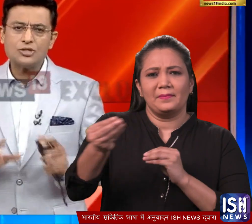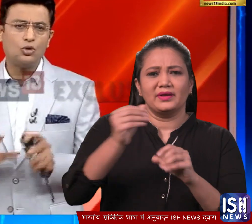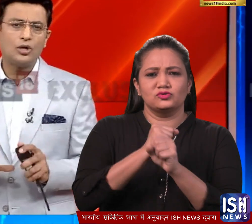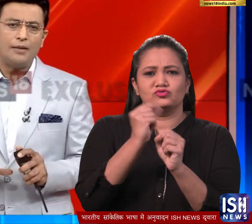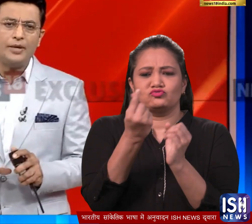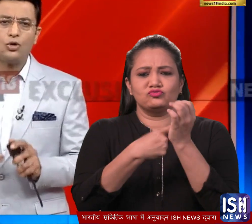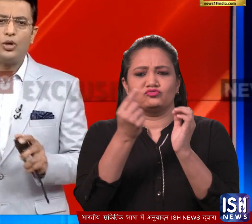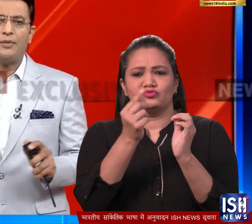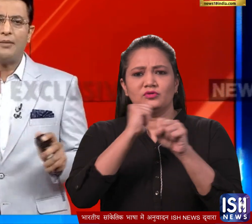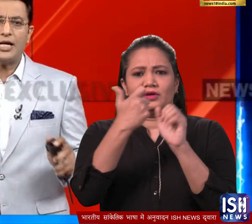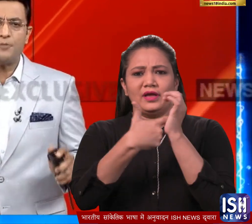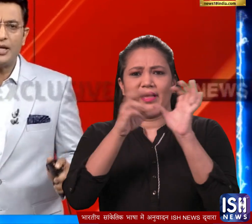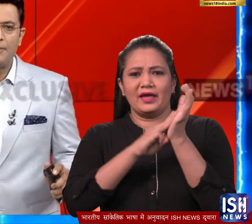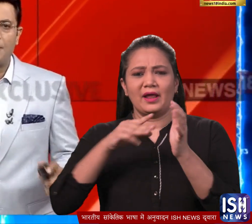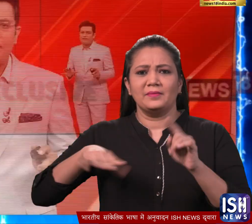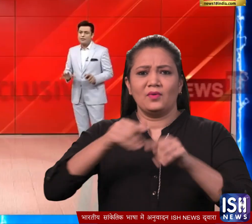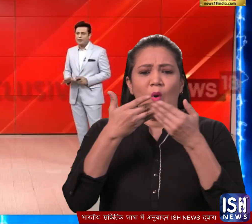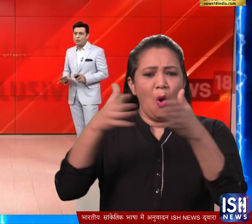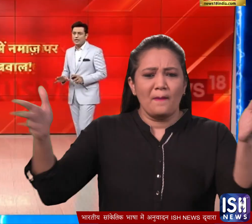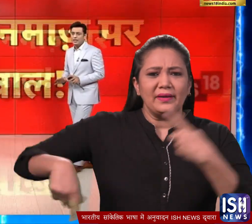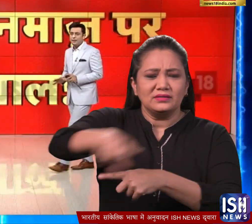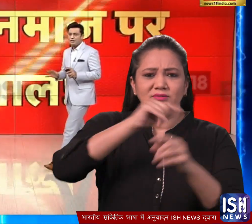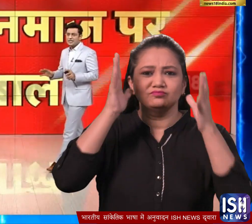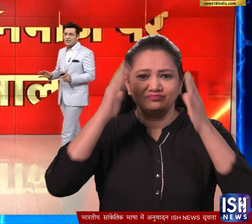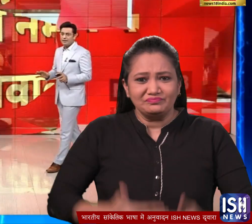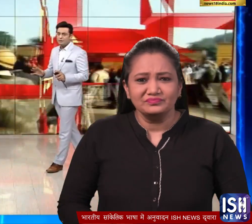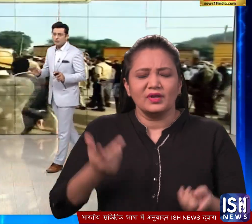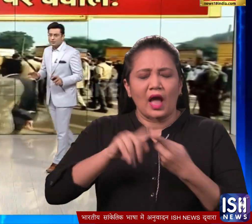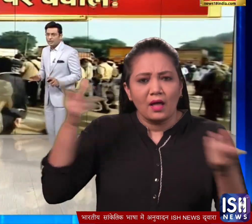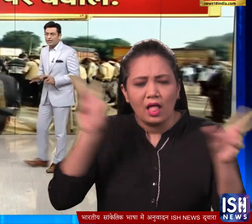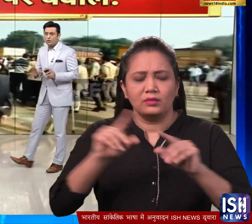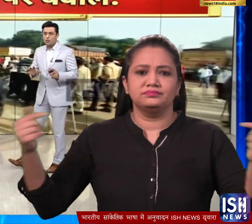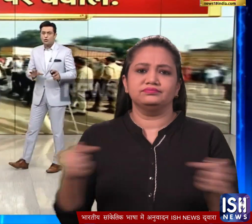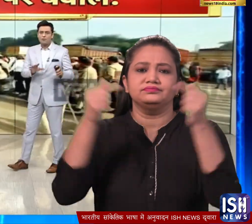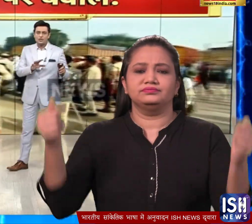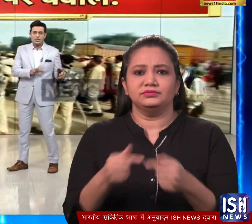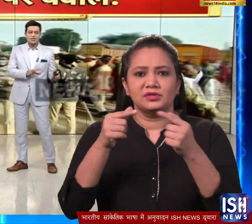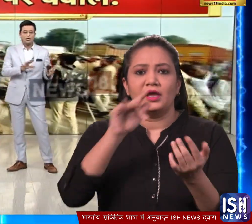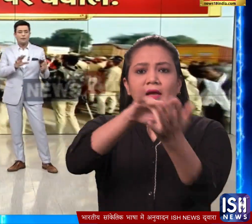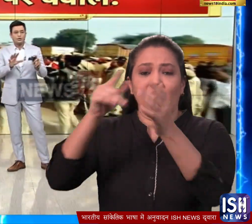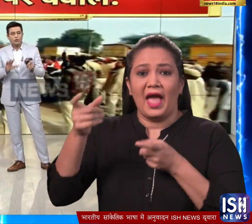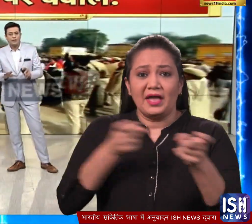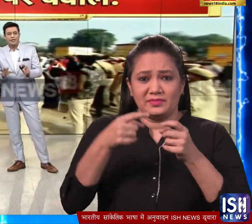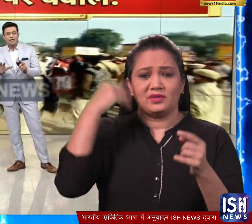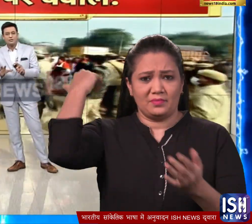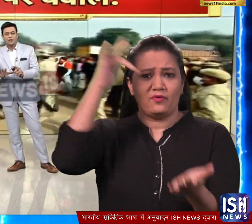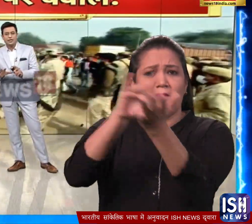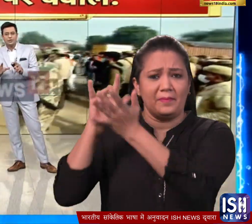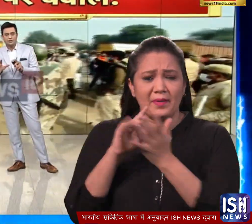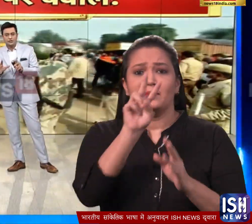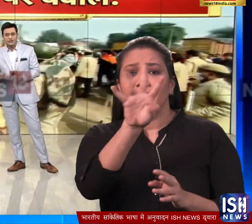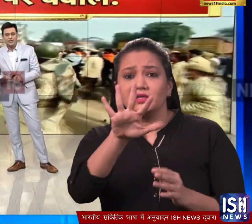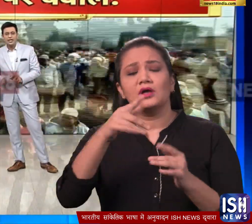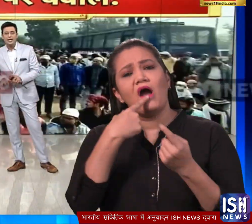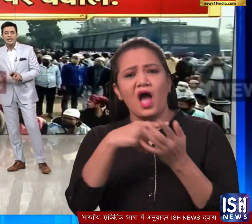दिल्ली के पास गुरुग्राम में खुले में नमाज पढ़ने पर बवाल फिर हो गया। प्रशासन ने वहां मुस्लिम समुदाय के लोगों को 25 जगहों पर खुले में नमाज पढ़ने